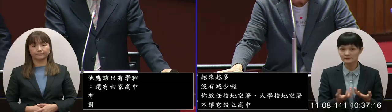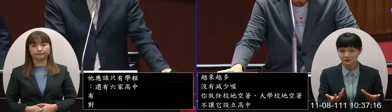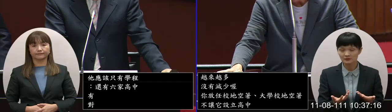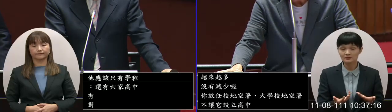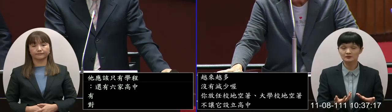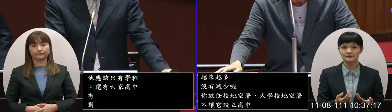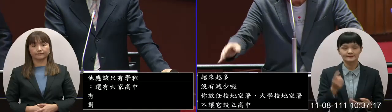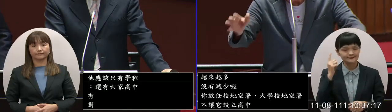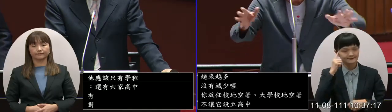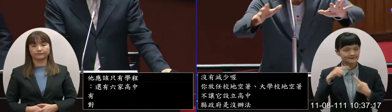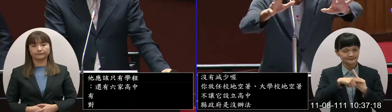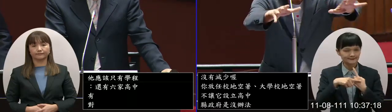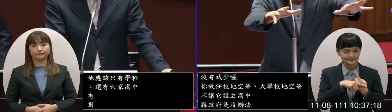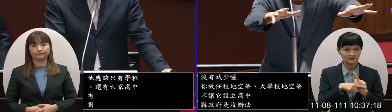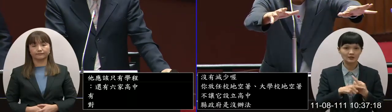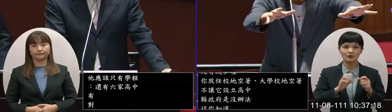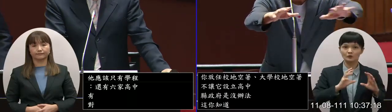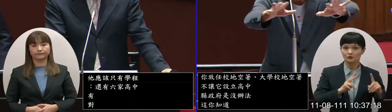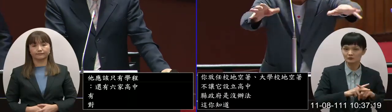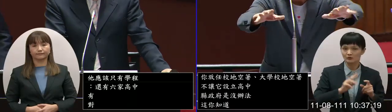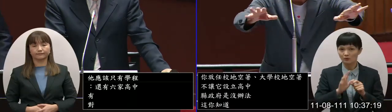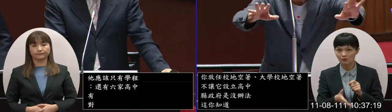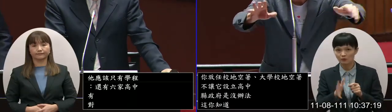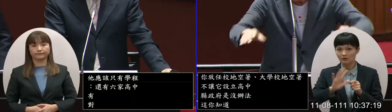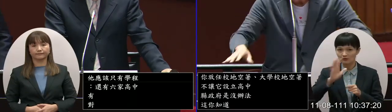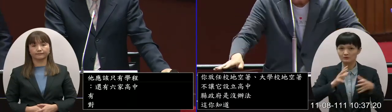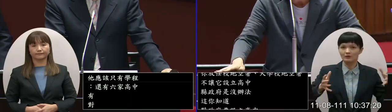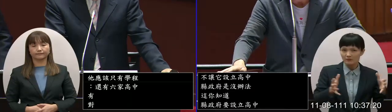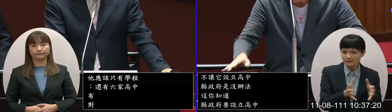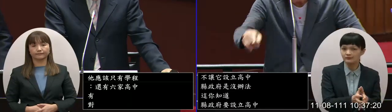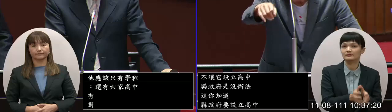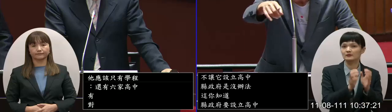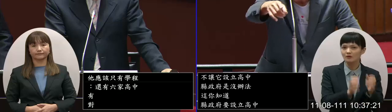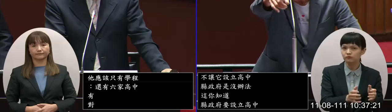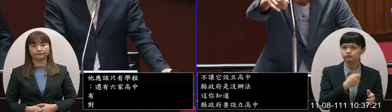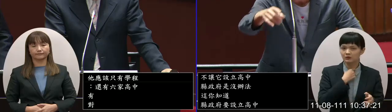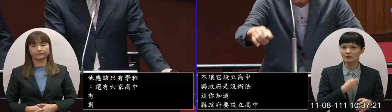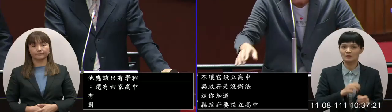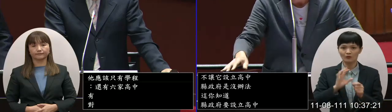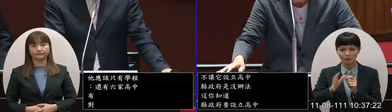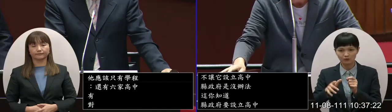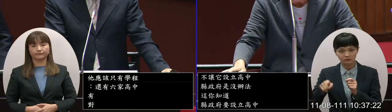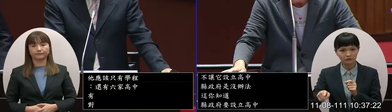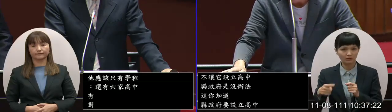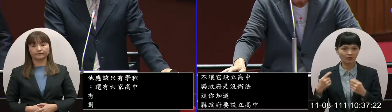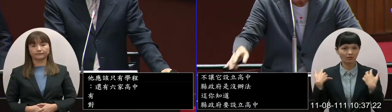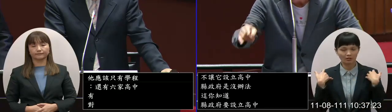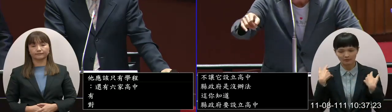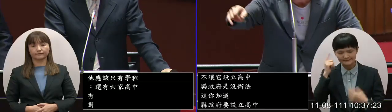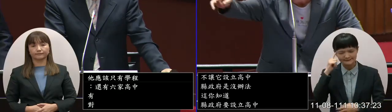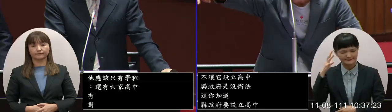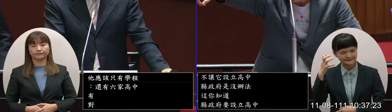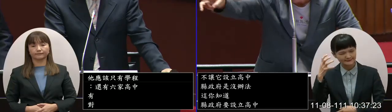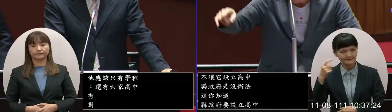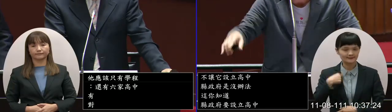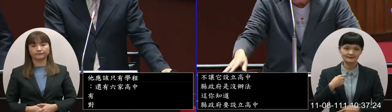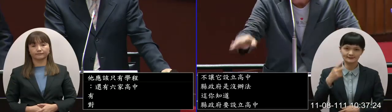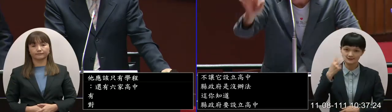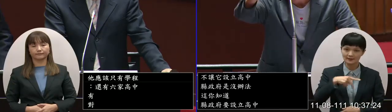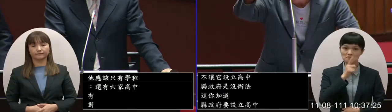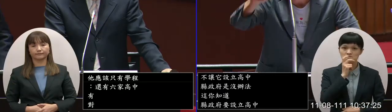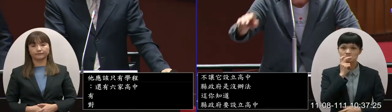式啊，他要去顾国中那一块已经焦头烂额了，所以才需要中央补助。你要叫一个设